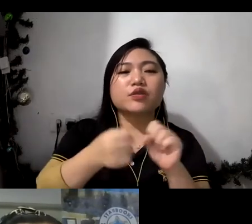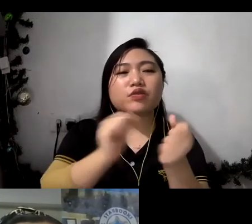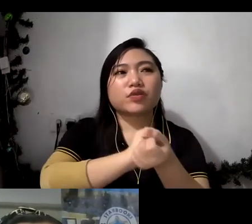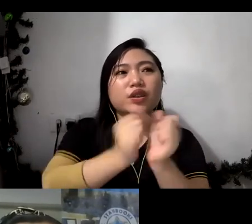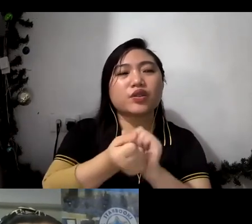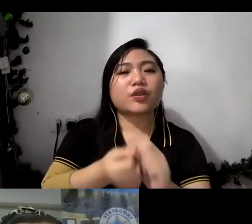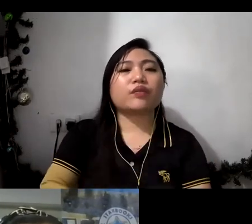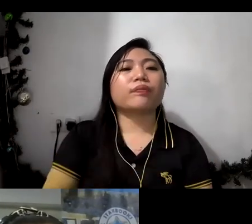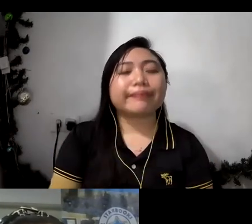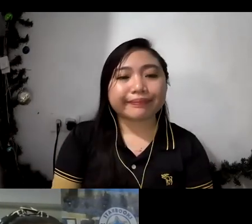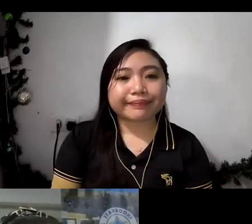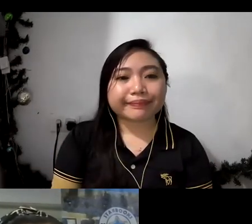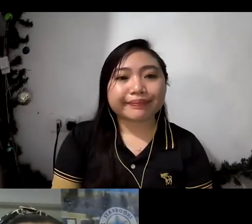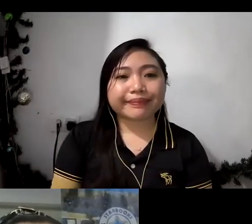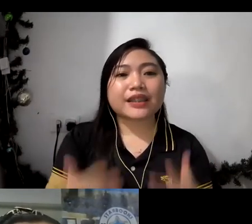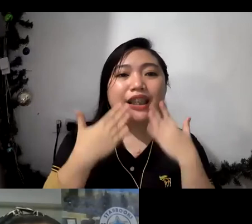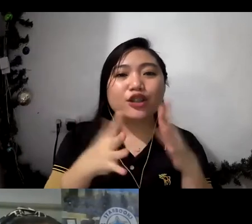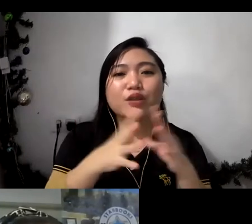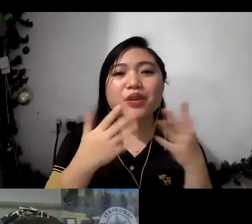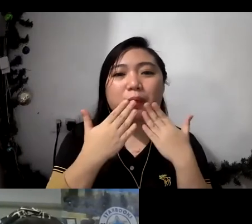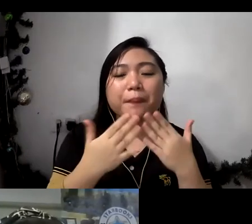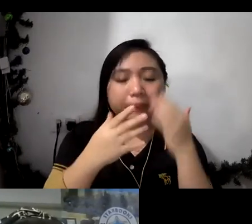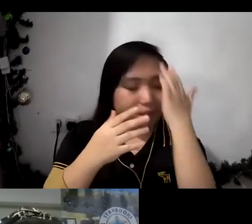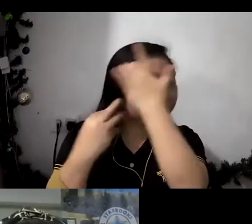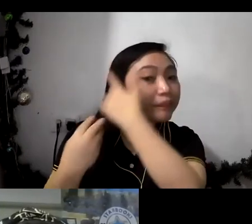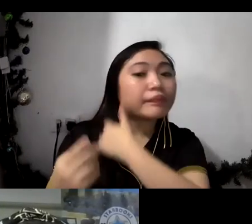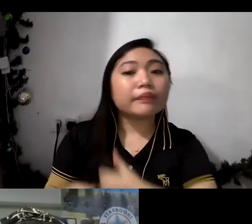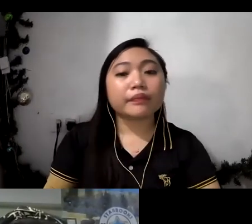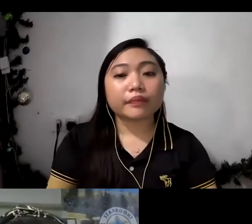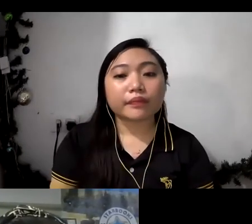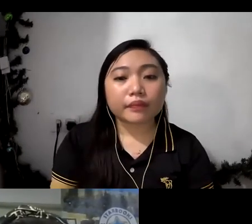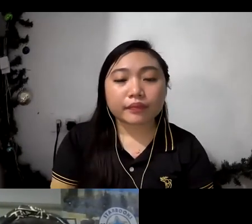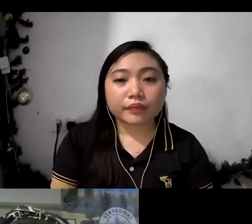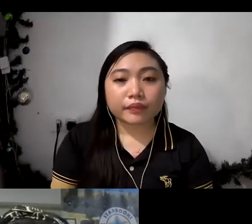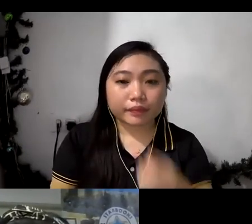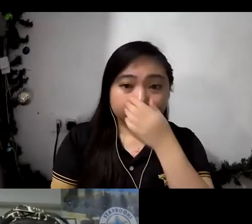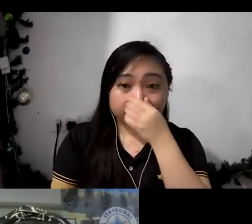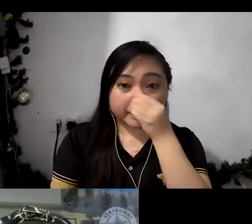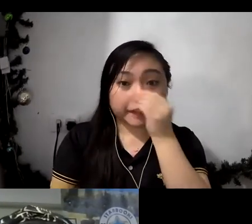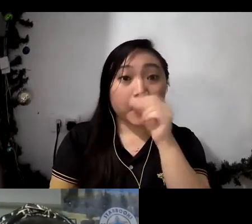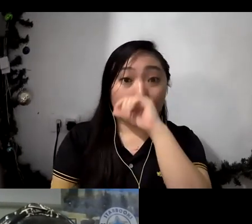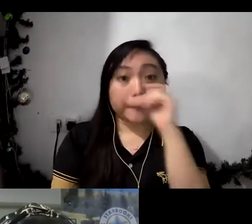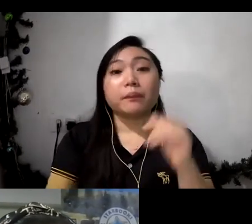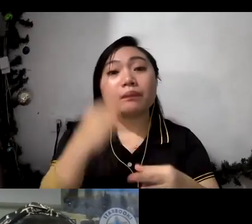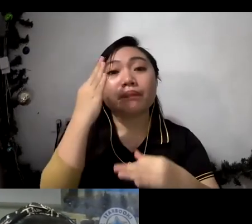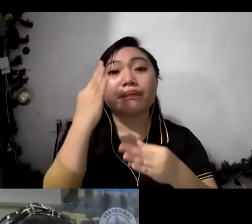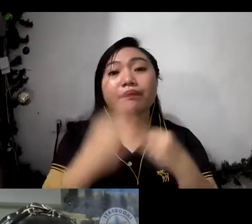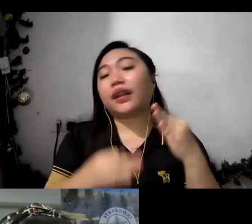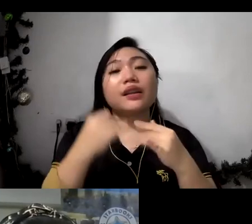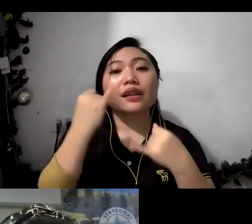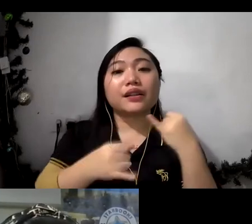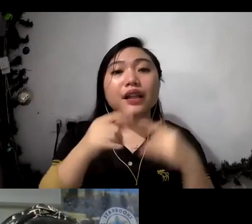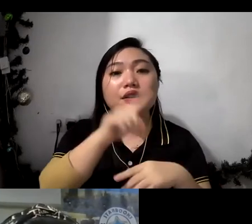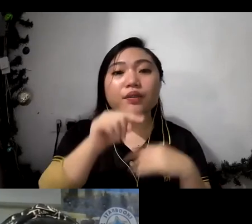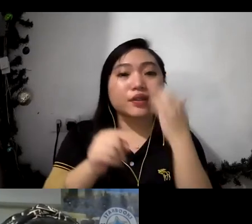Mm-hmm. Okay. Thank you so much, ma'am. And we have here the final question